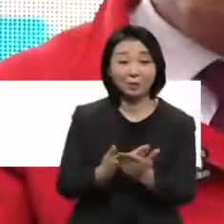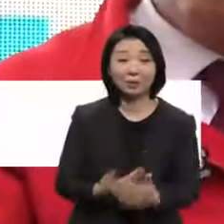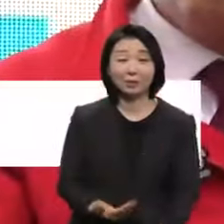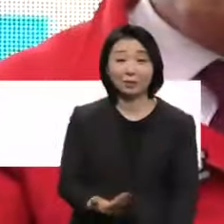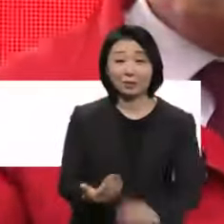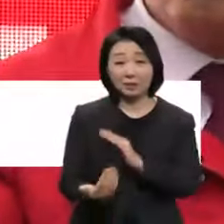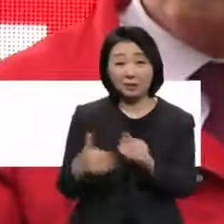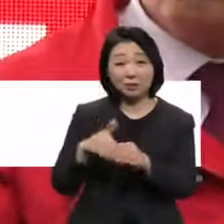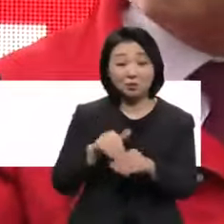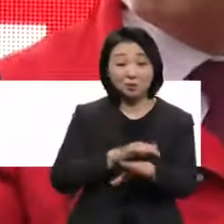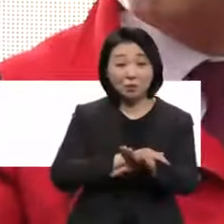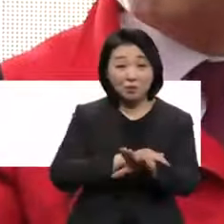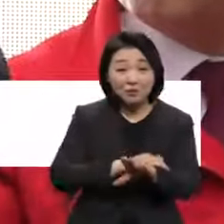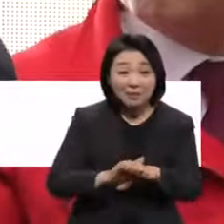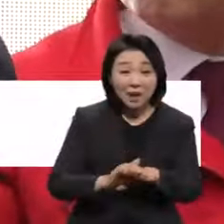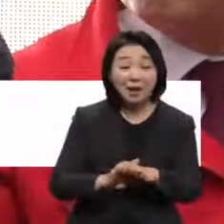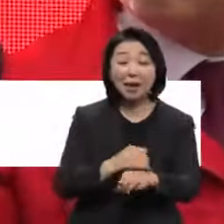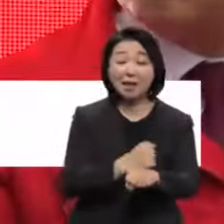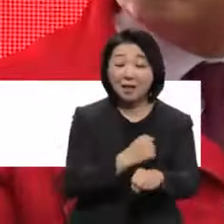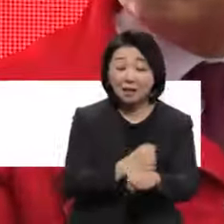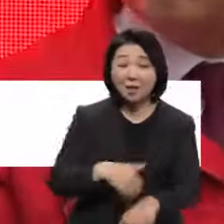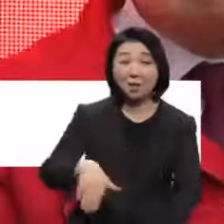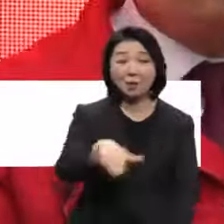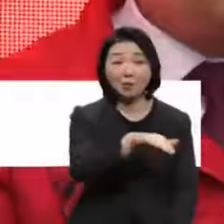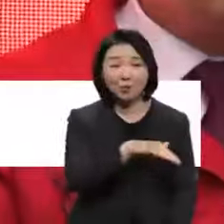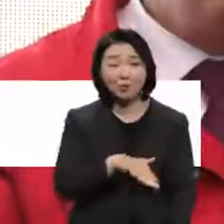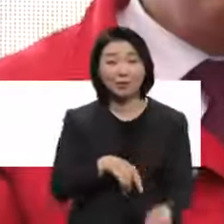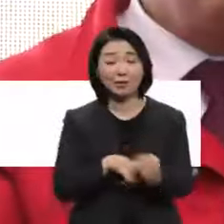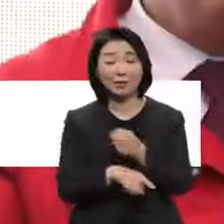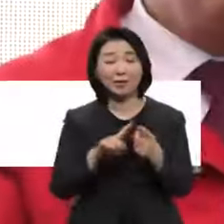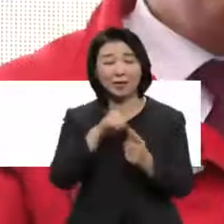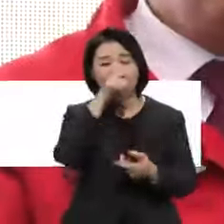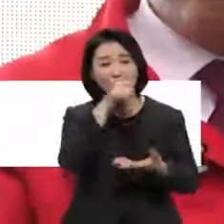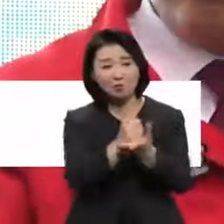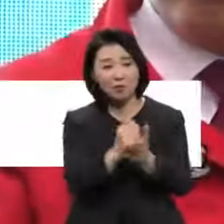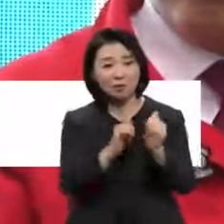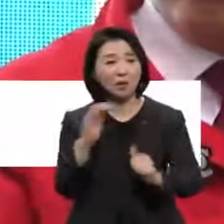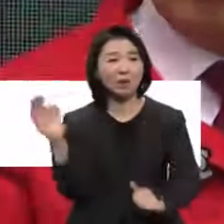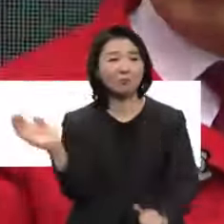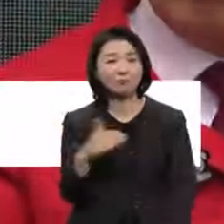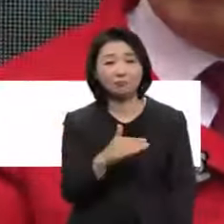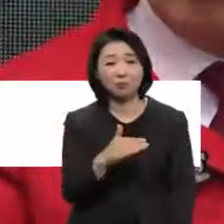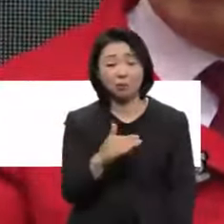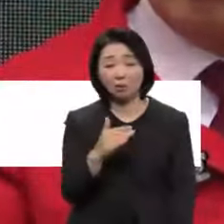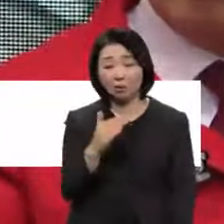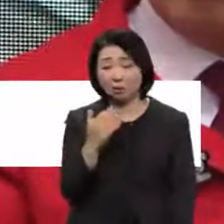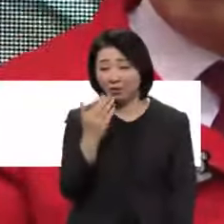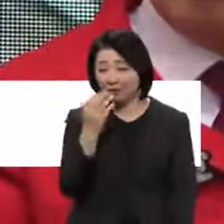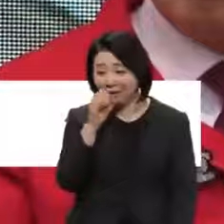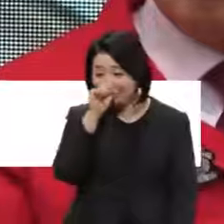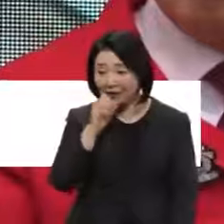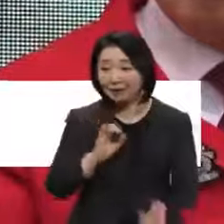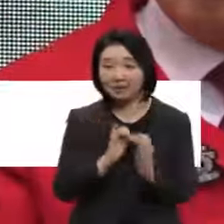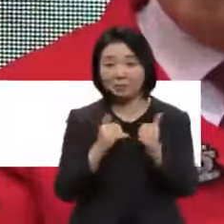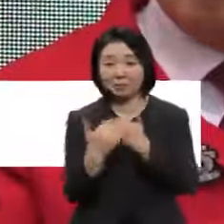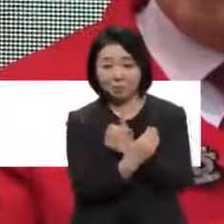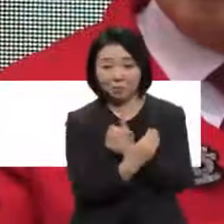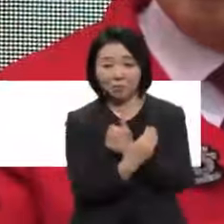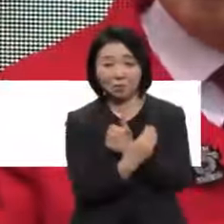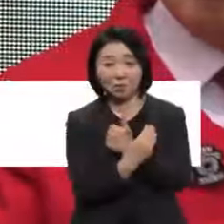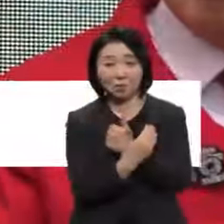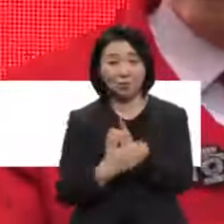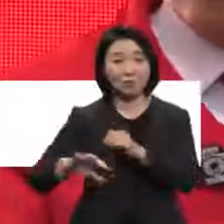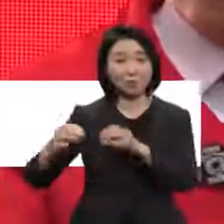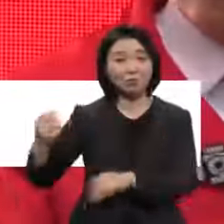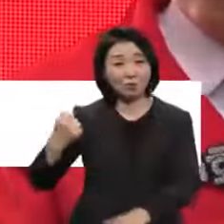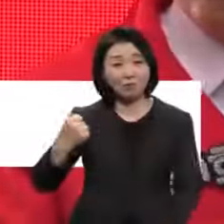사전투표를 제대로 해주셔야 우리의 기세, 범죄자들로부터 선량한 시민들을 보호하겠다는 우리의